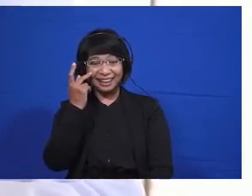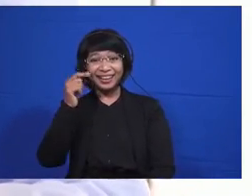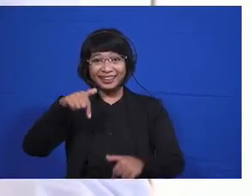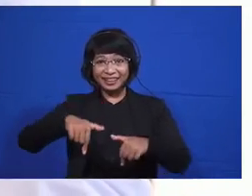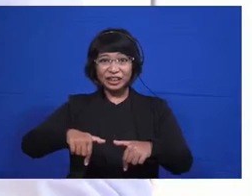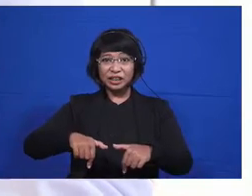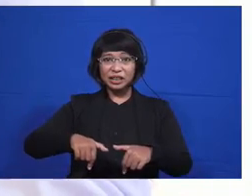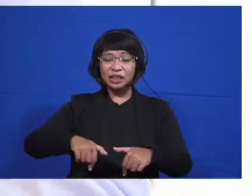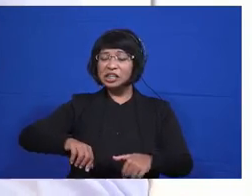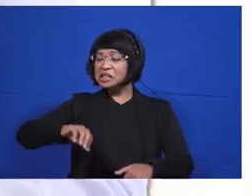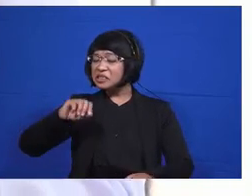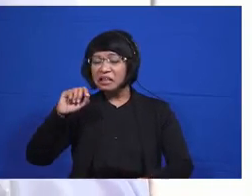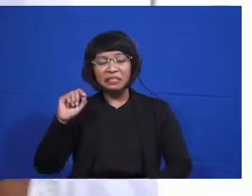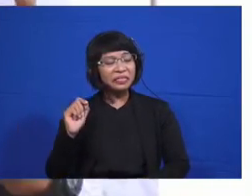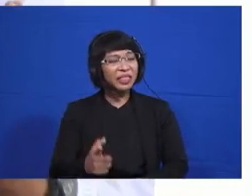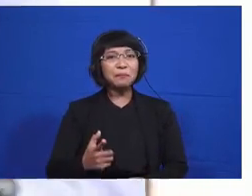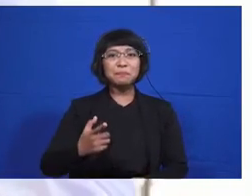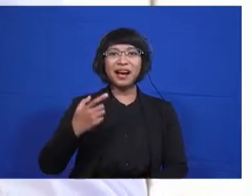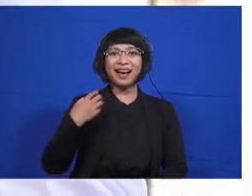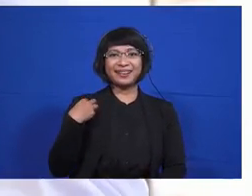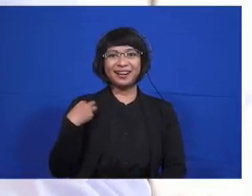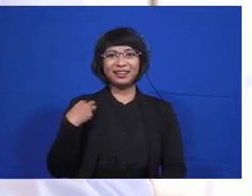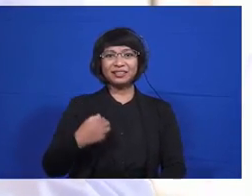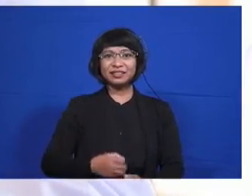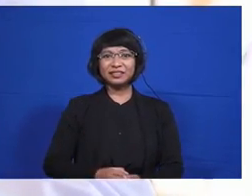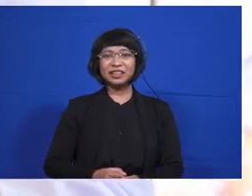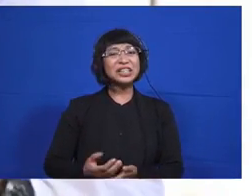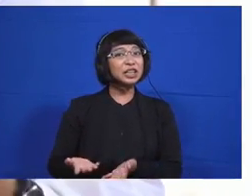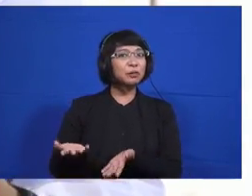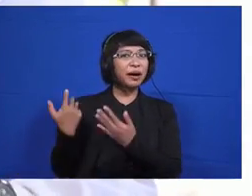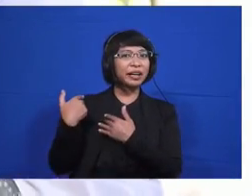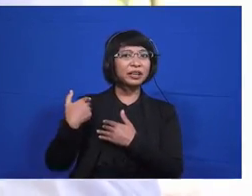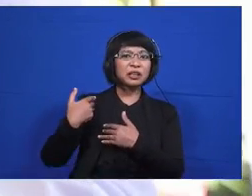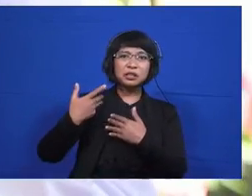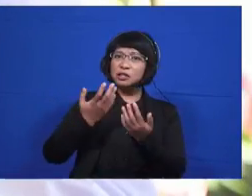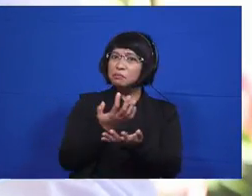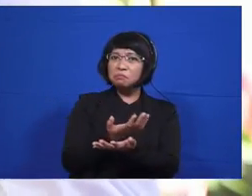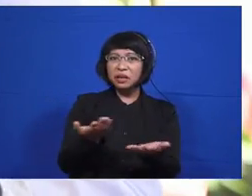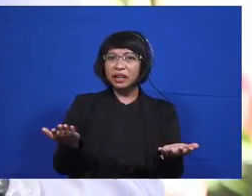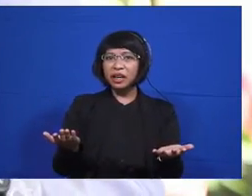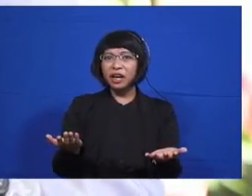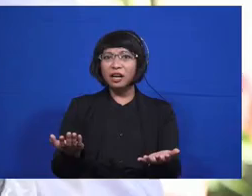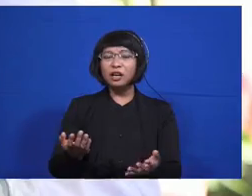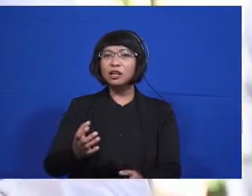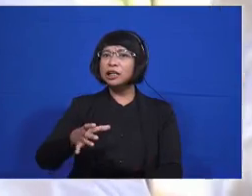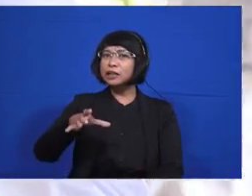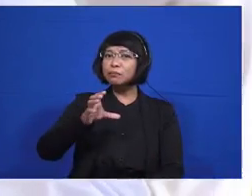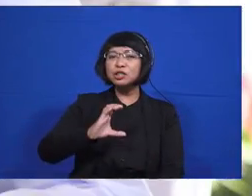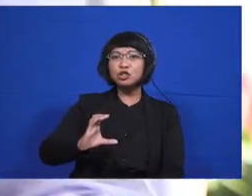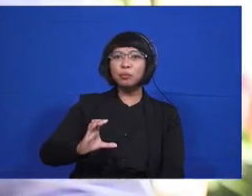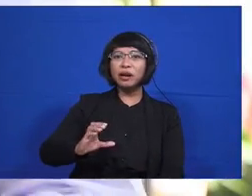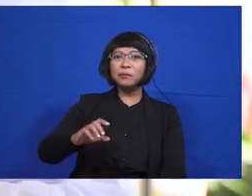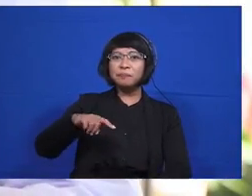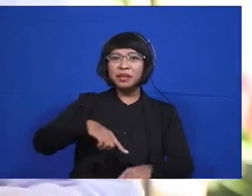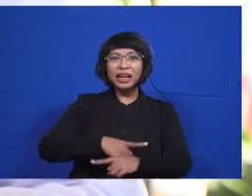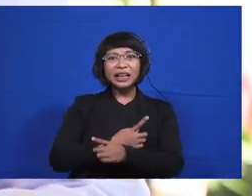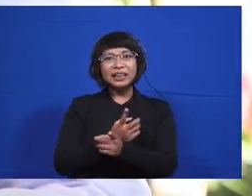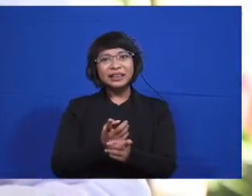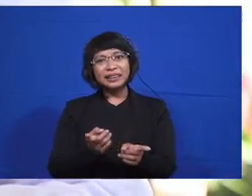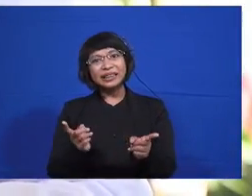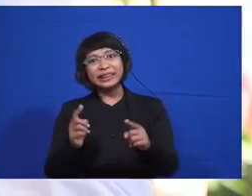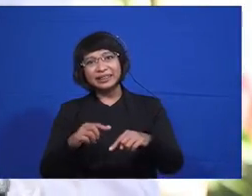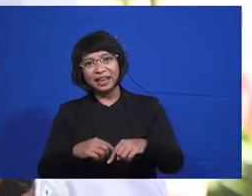ada. Apalagi ketika kemarin mereka mencoba menyanyikan yang lagu yang saya buat bersama